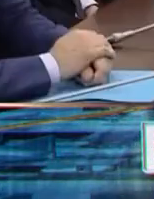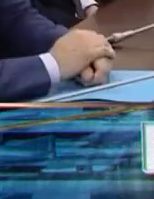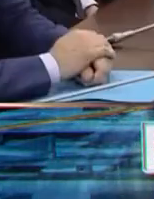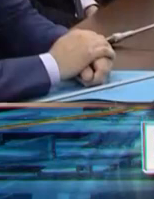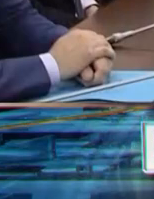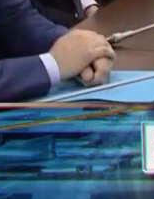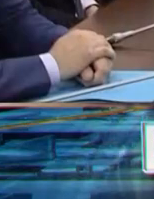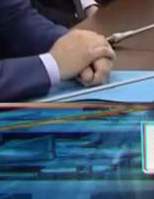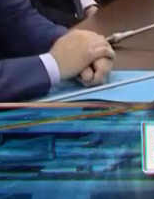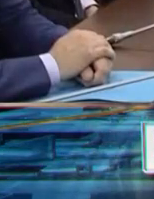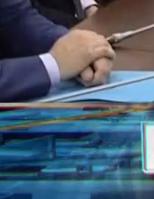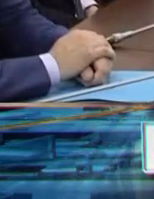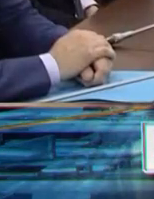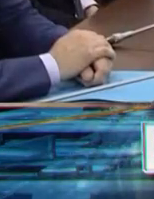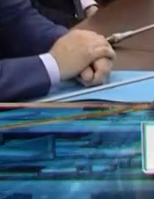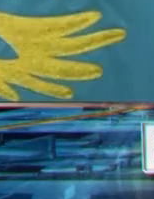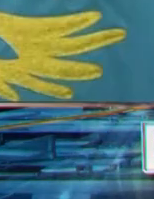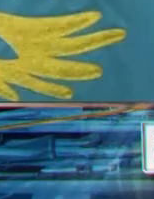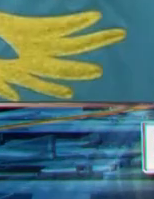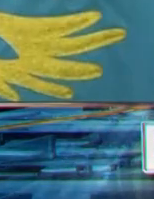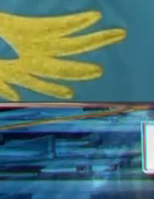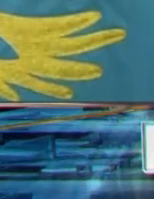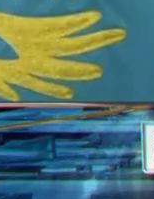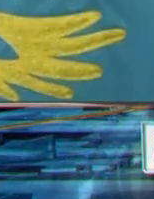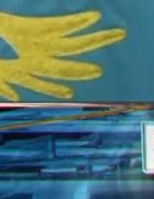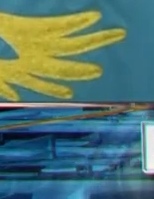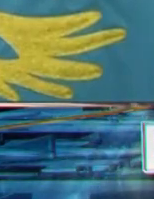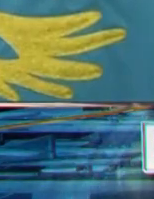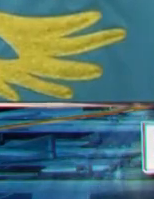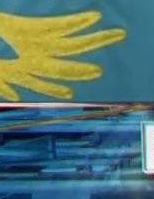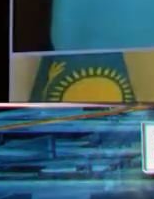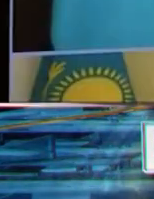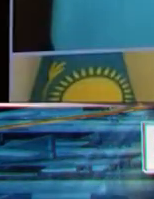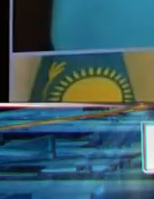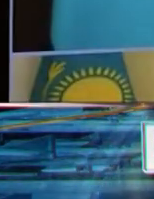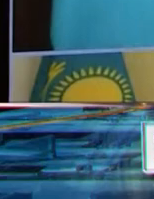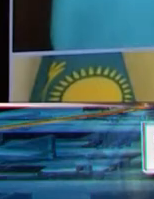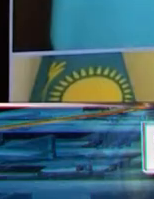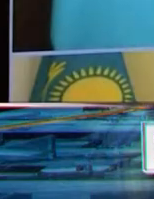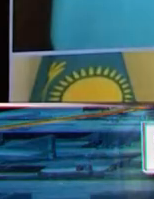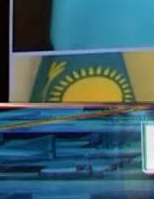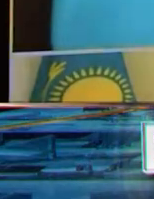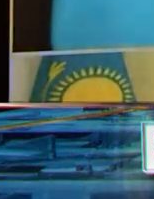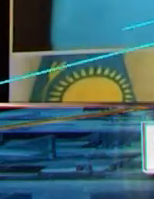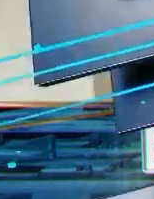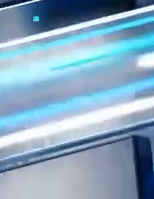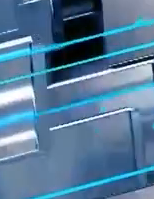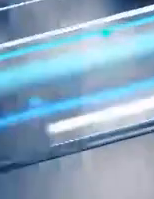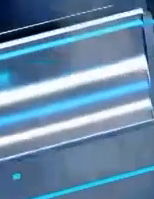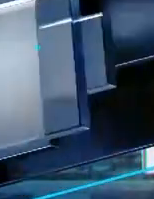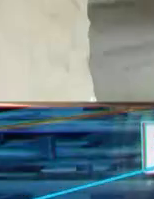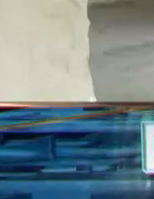Дағдарыста дамуда қарқынын сақтай алды. Алмат облысы экономикалық көрсеткіштері бойынша алдыңғы төрттікте.